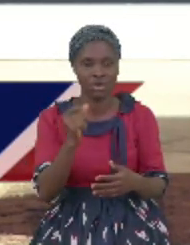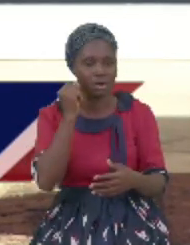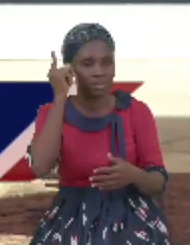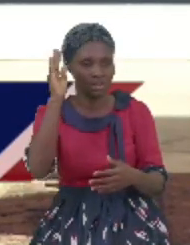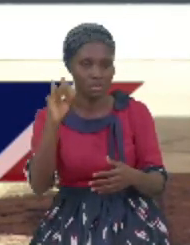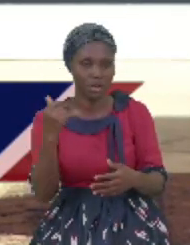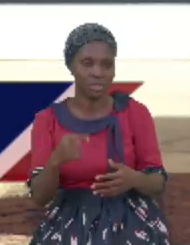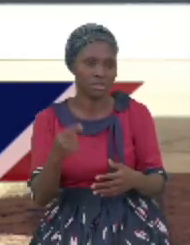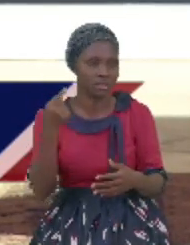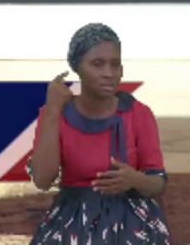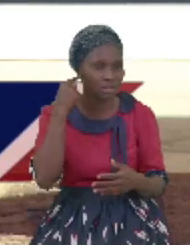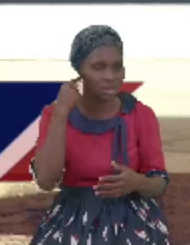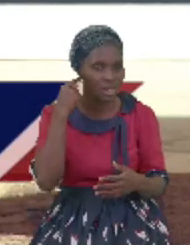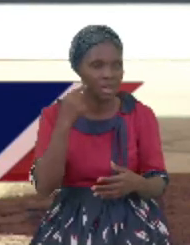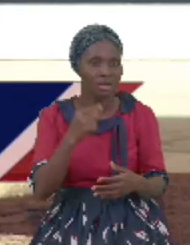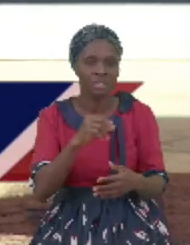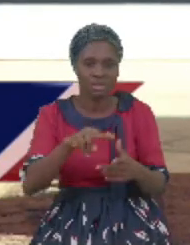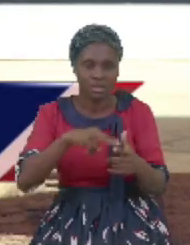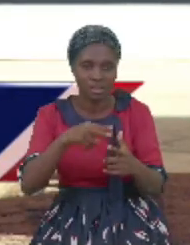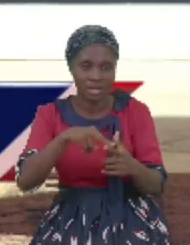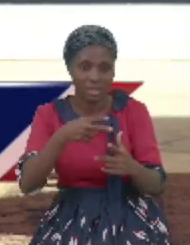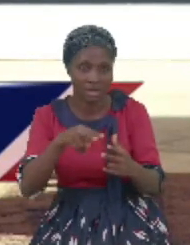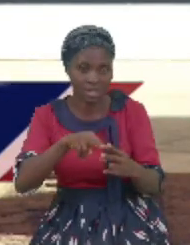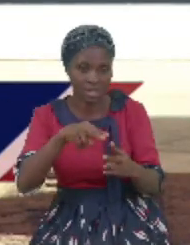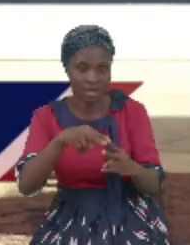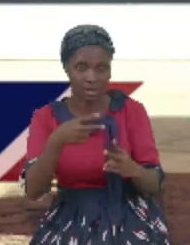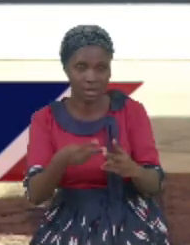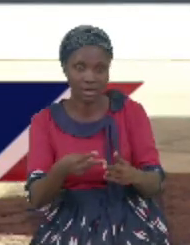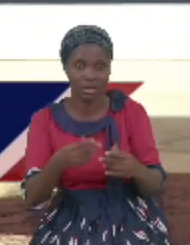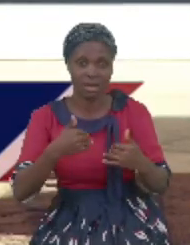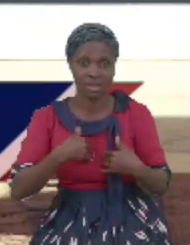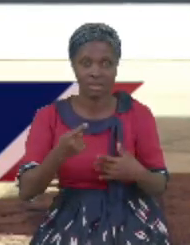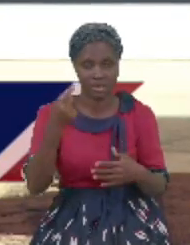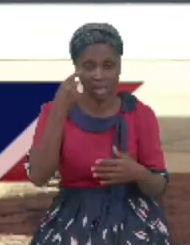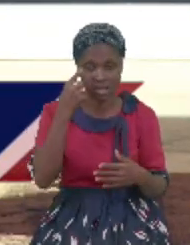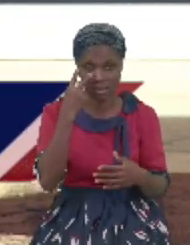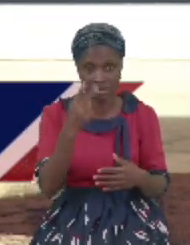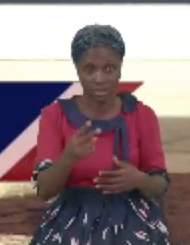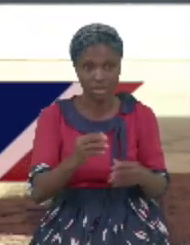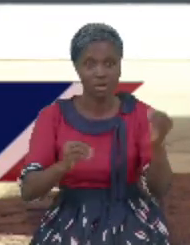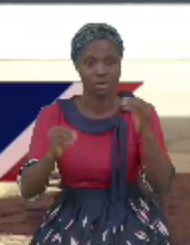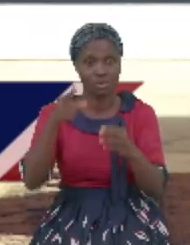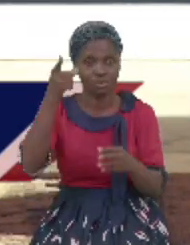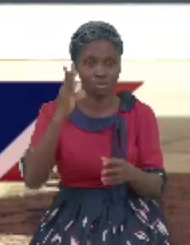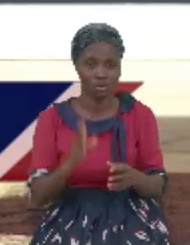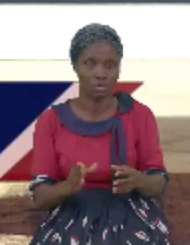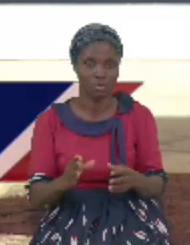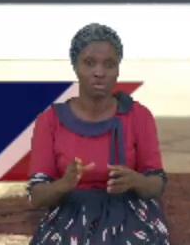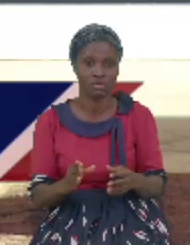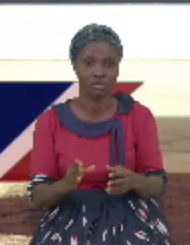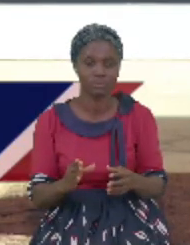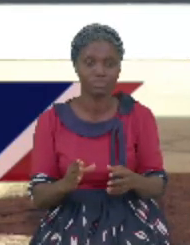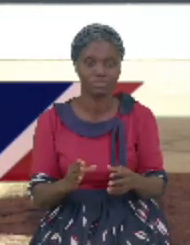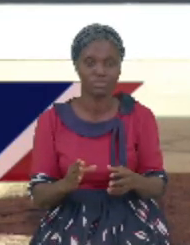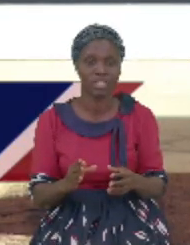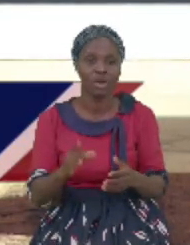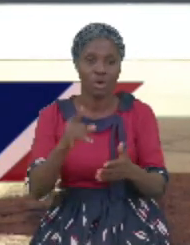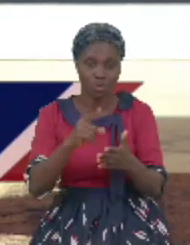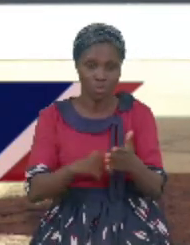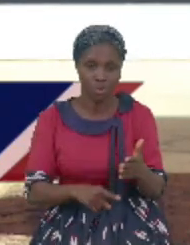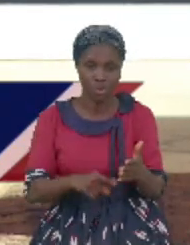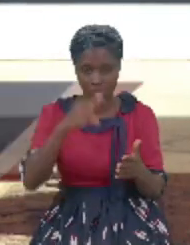verset 3. Jamais on n'a appris ni entendu dire et jamais l'un n'a vu qu'un autre Dieu